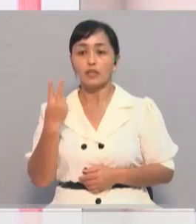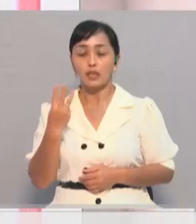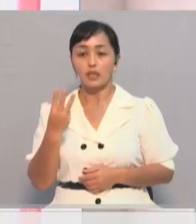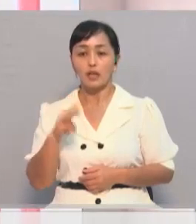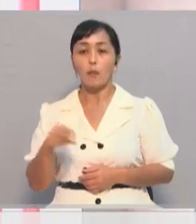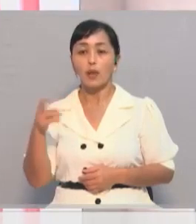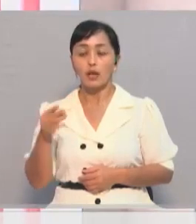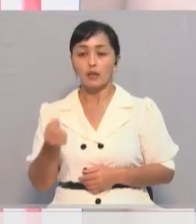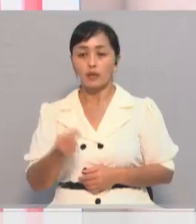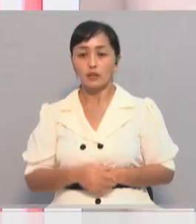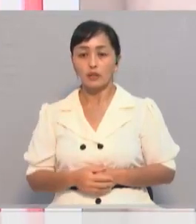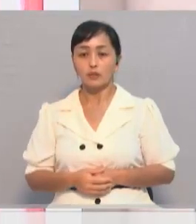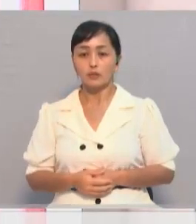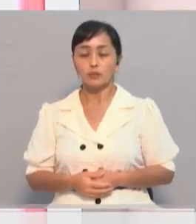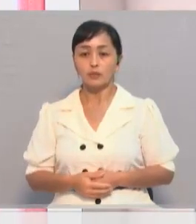В